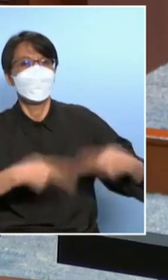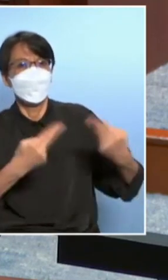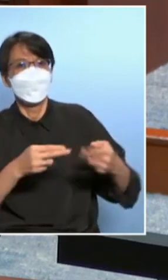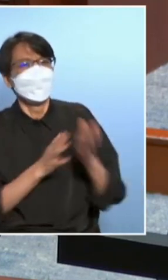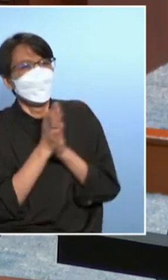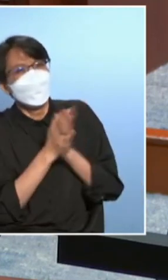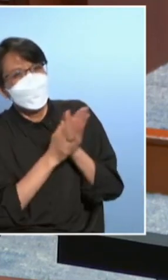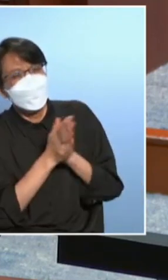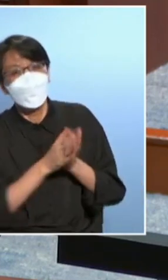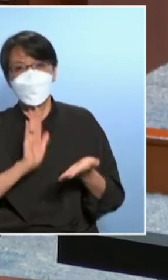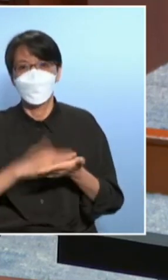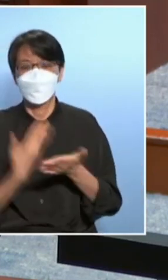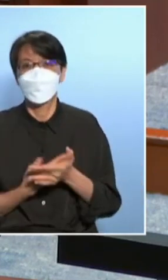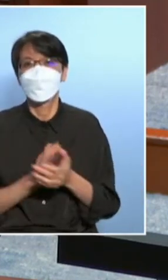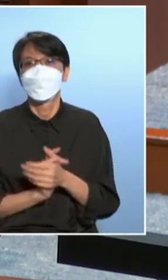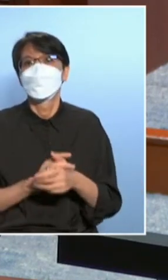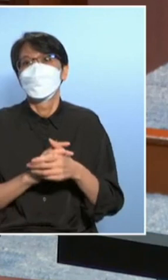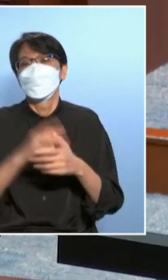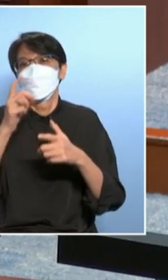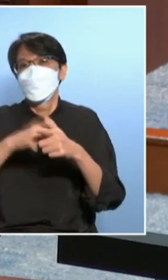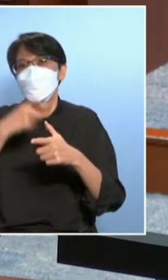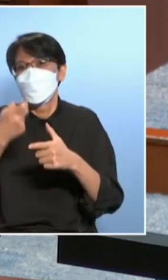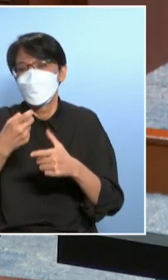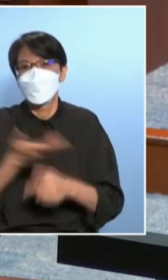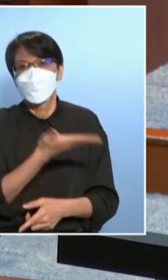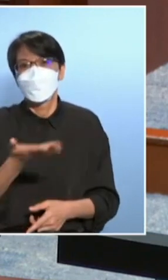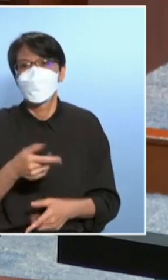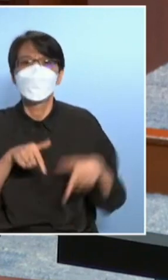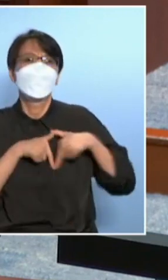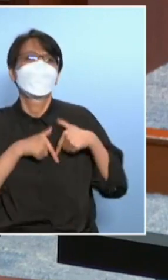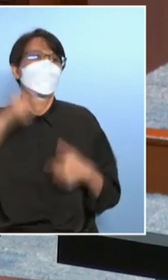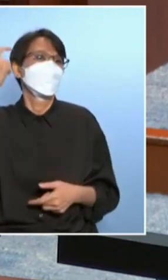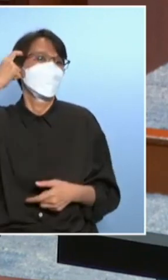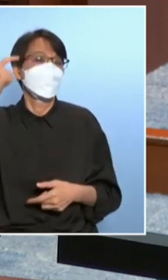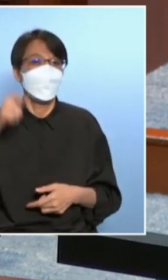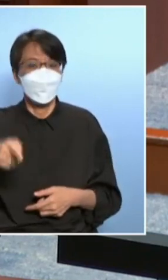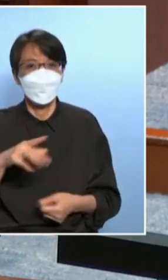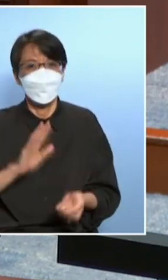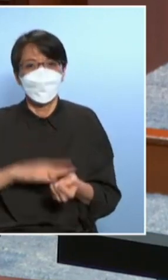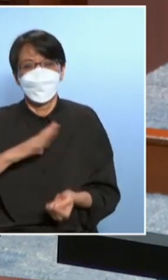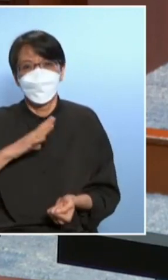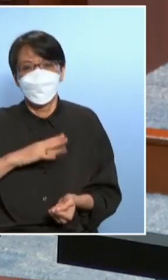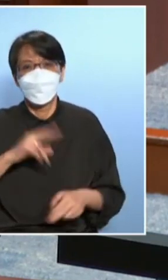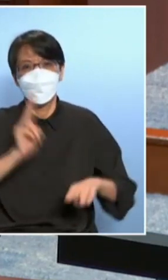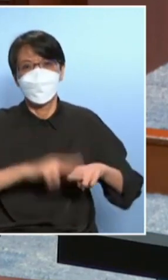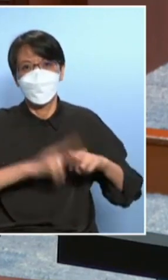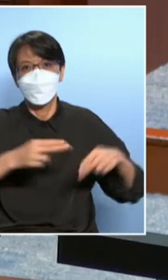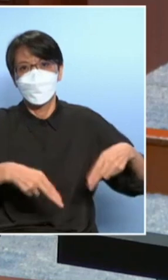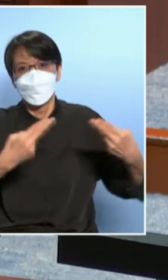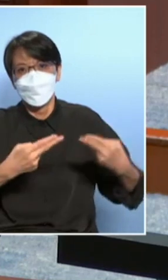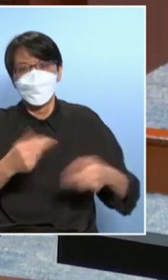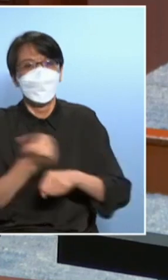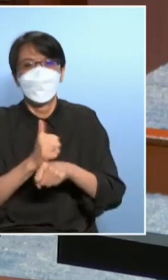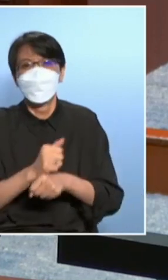咁不過近大半年嘅話，大家都心中有數。咁而家呢咁嘅疫情嘅情況嘅話，同國內通關其實係極度渺